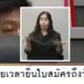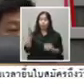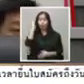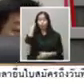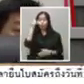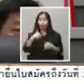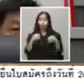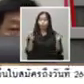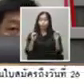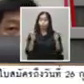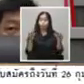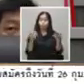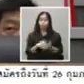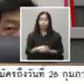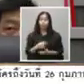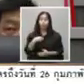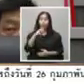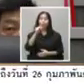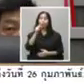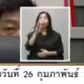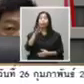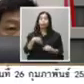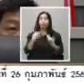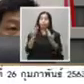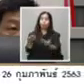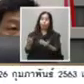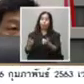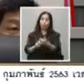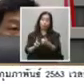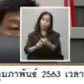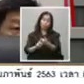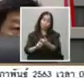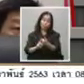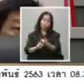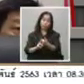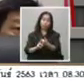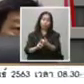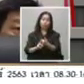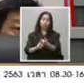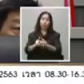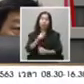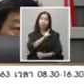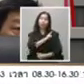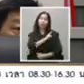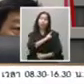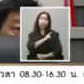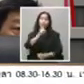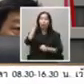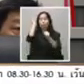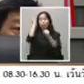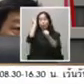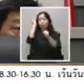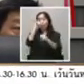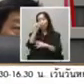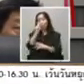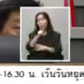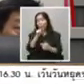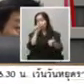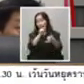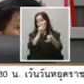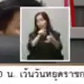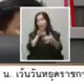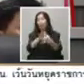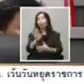นะฮะผมก็เลยมอบหมายให้ท่านรองวิรัตวัฒน์สุรินทร์รองหัวหน้าพรรคเนี่ยเป็นผู้รับผิดชอบเรื่องการอภิปรายสวายสัตว์